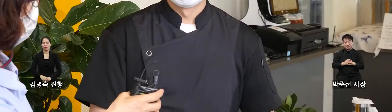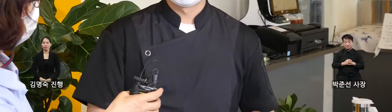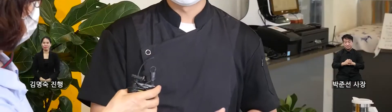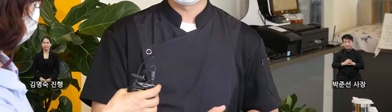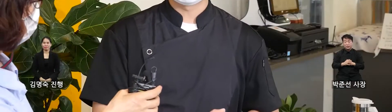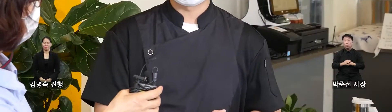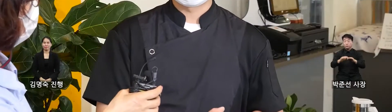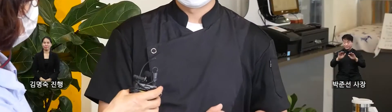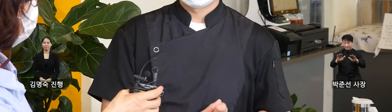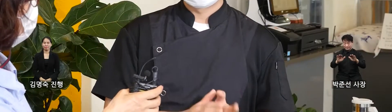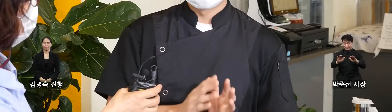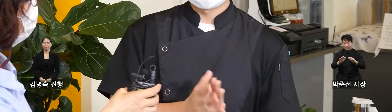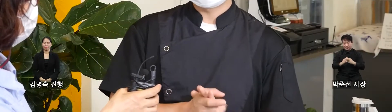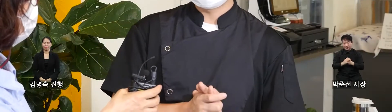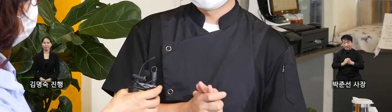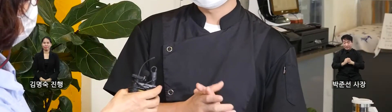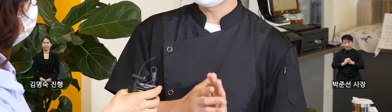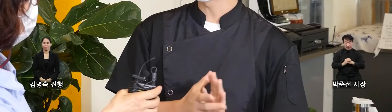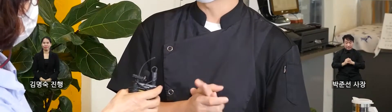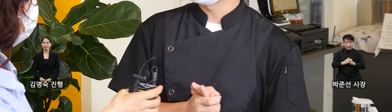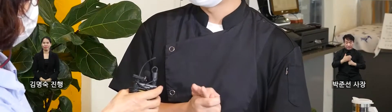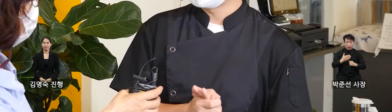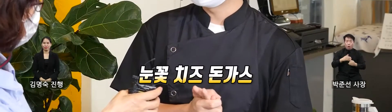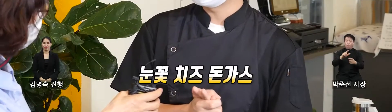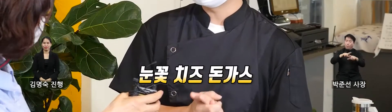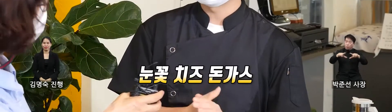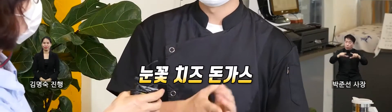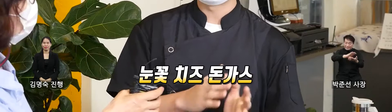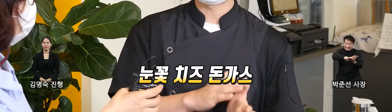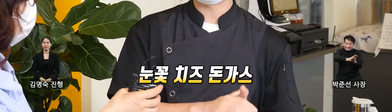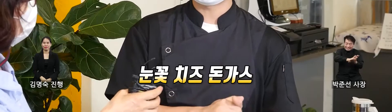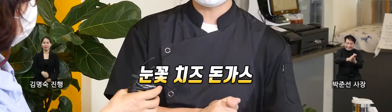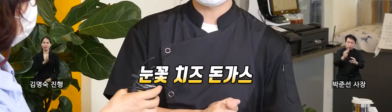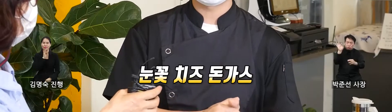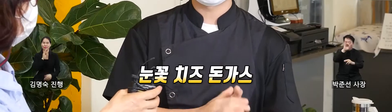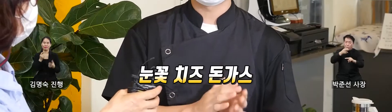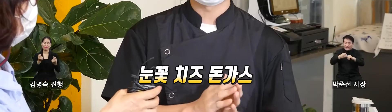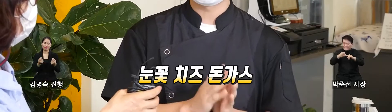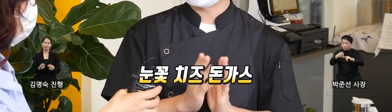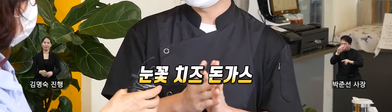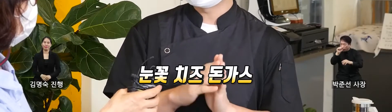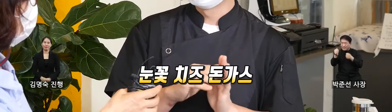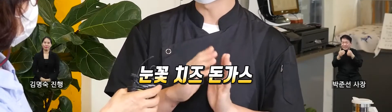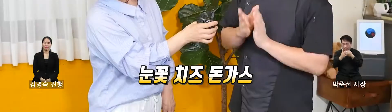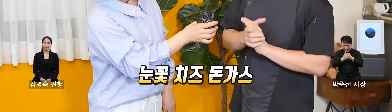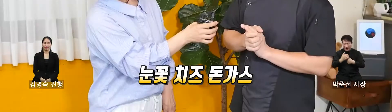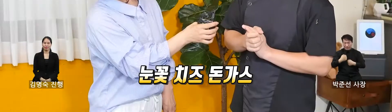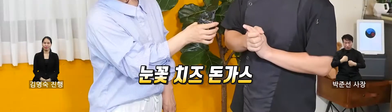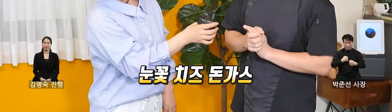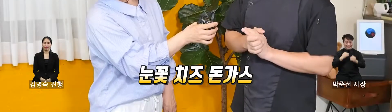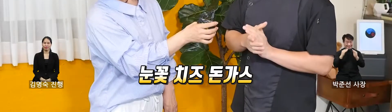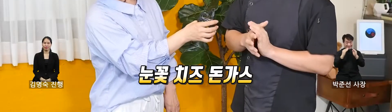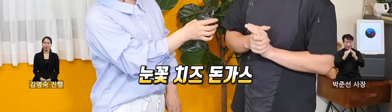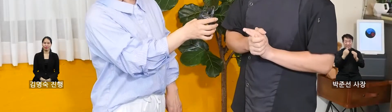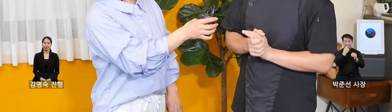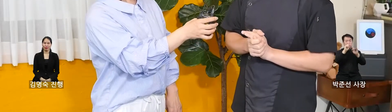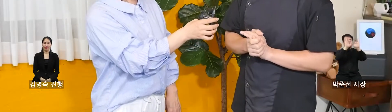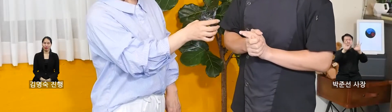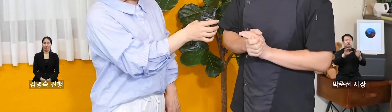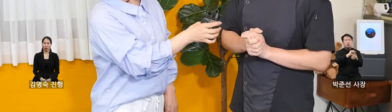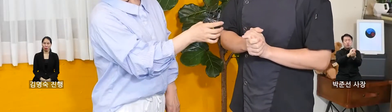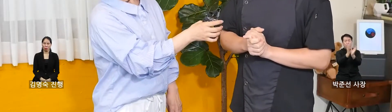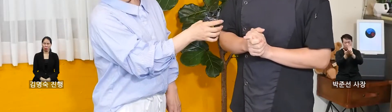뭐 오늘은 이제 돈가스 하면 보통 치즈 돈가스 좋아하니까 저희 매장만의 이제 독특한 이제 눈꽃 치즈 돈가스를 준비를